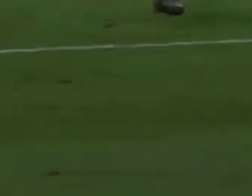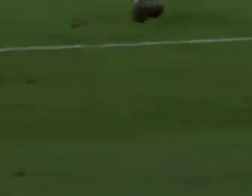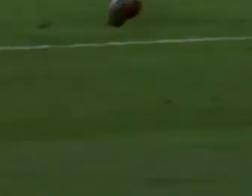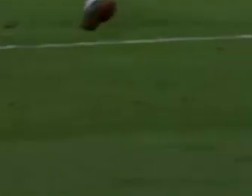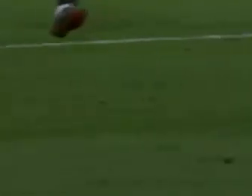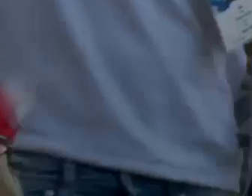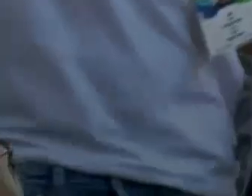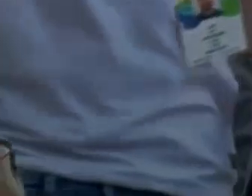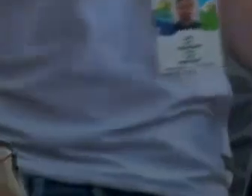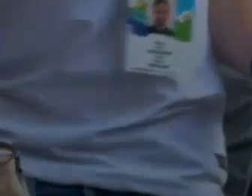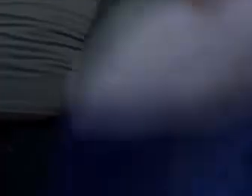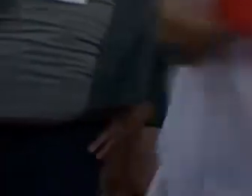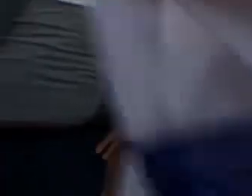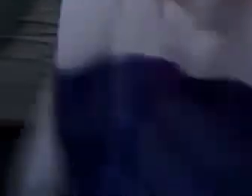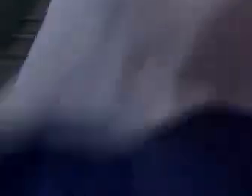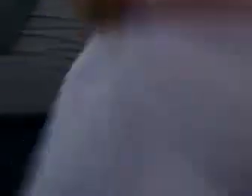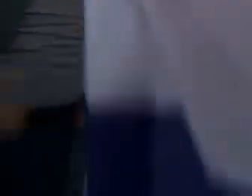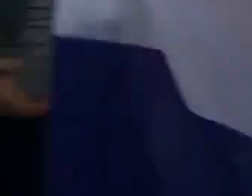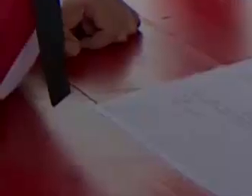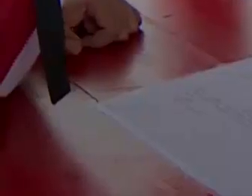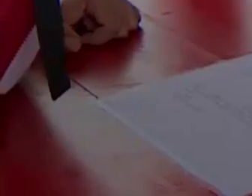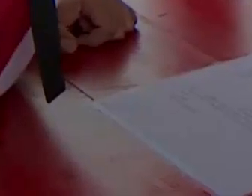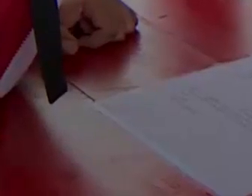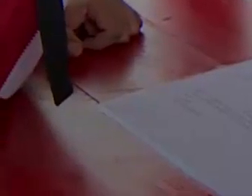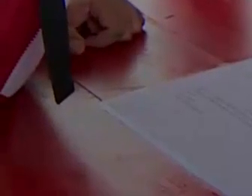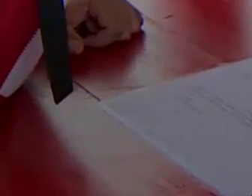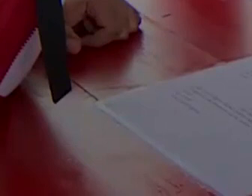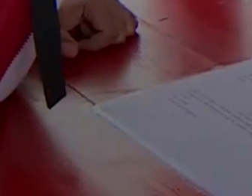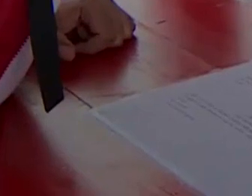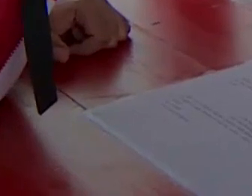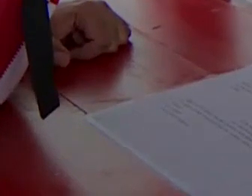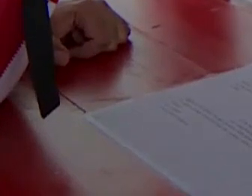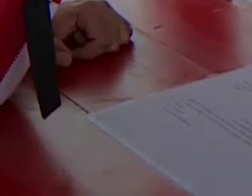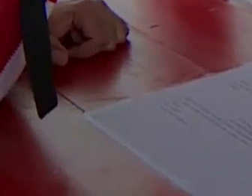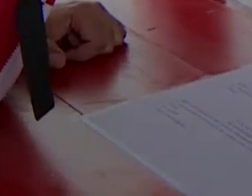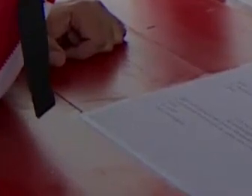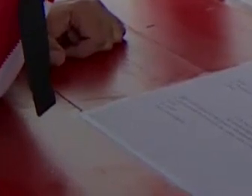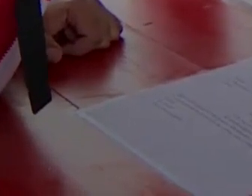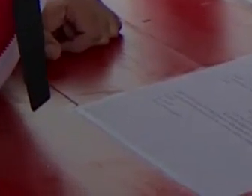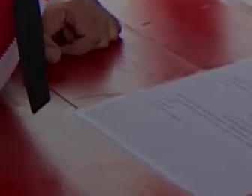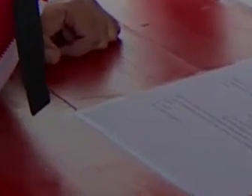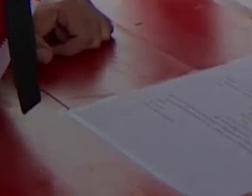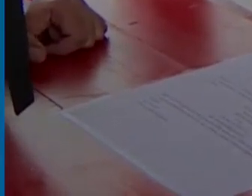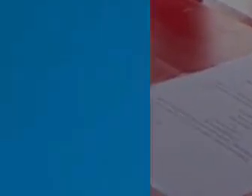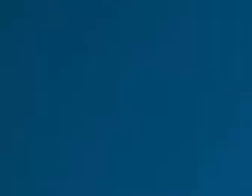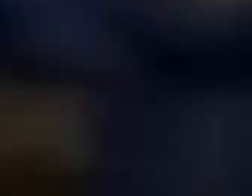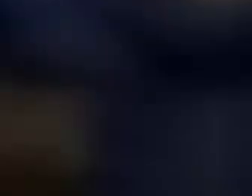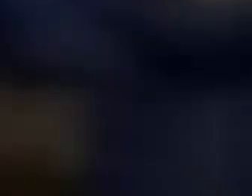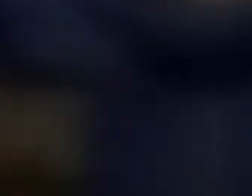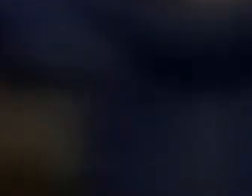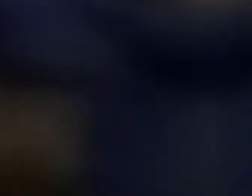חצי הגמר השני בין אנגליה לקרואטיה. I'm praying for this night, so I'm very excited, I'm